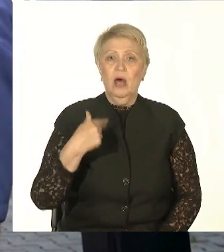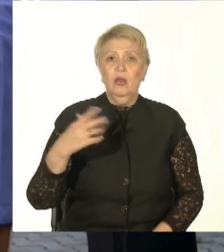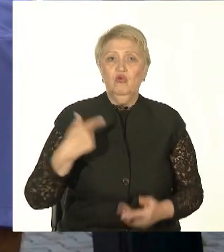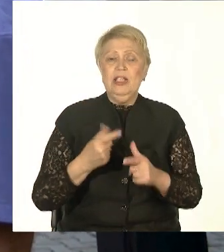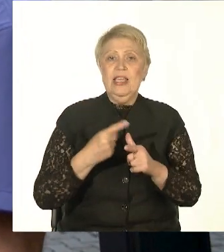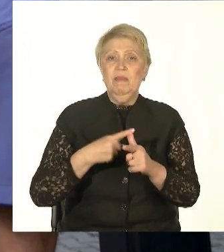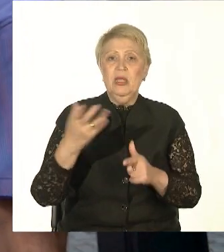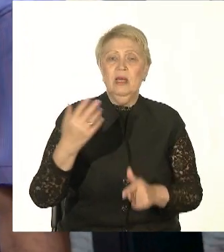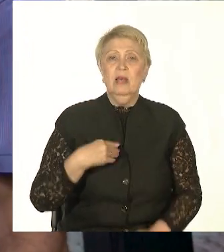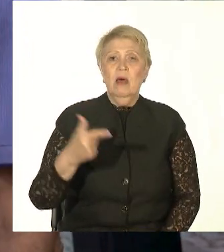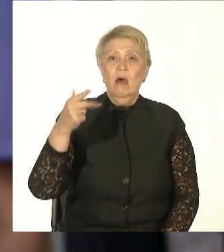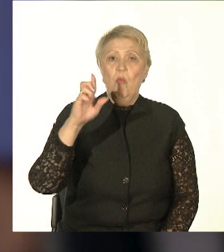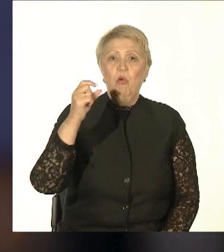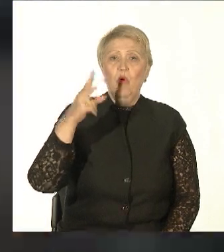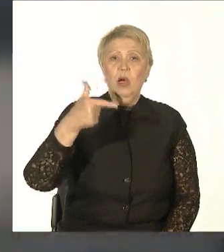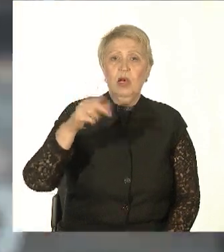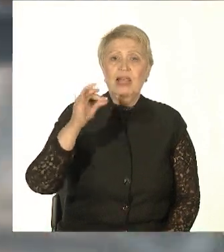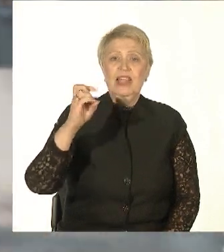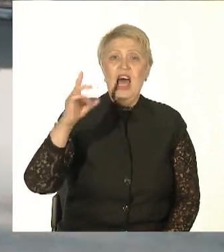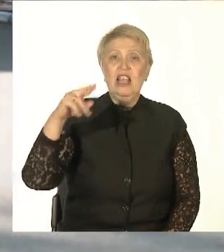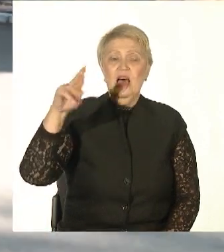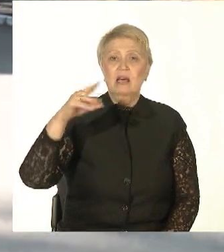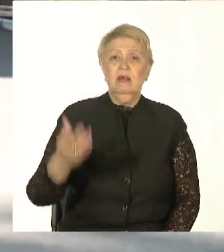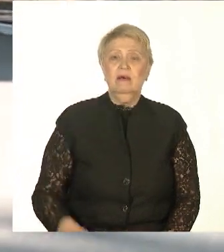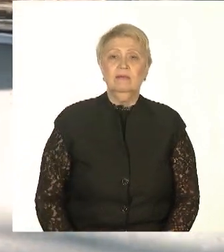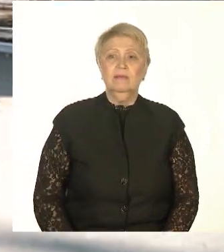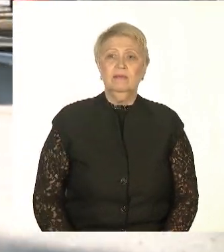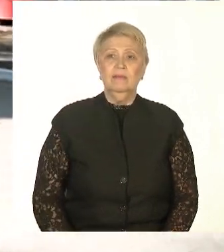Союза Богданова Александра Петровича.